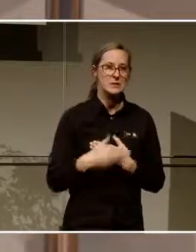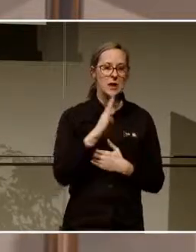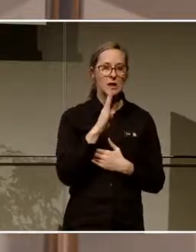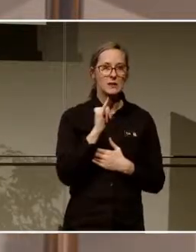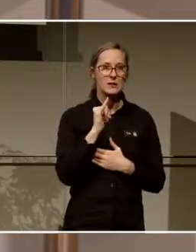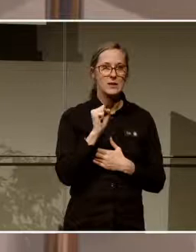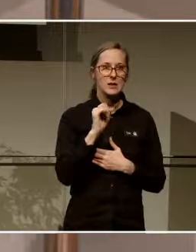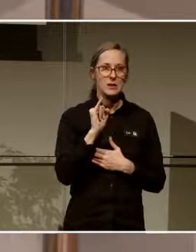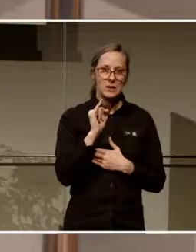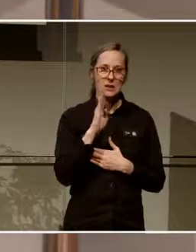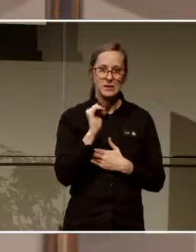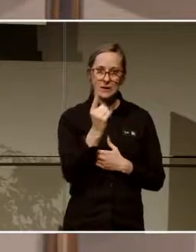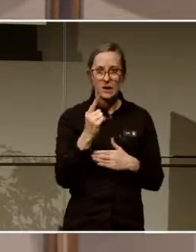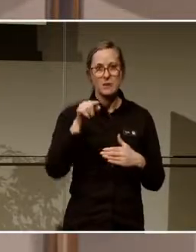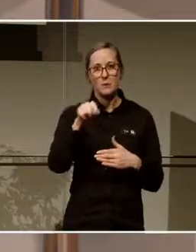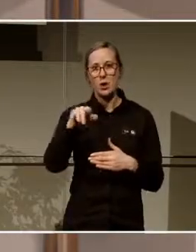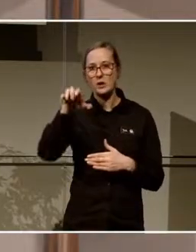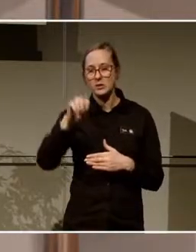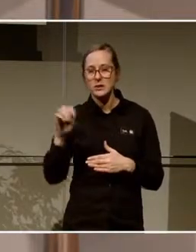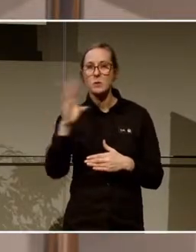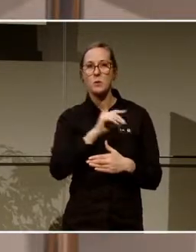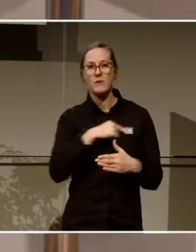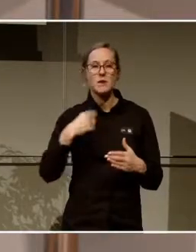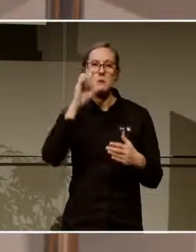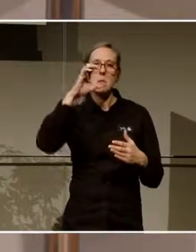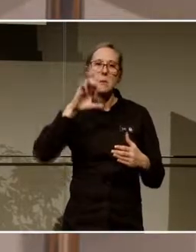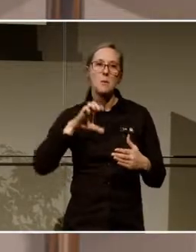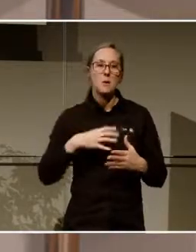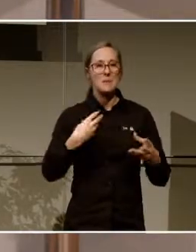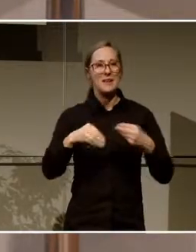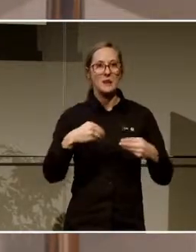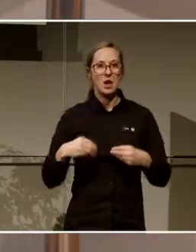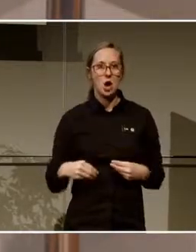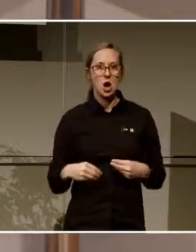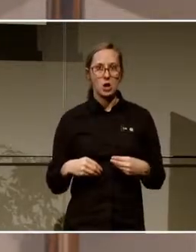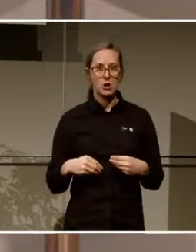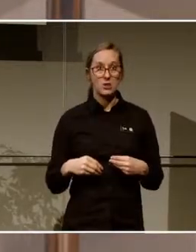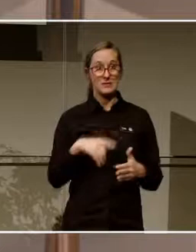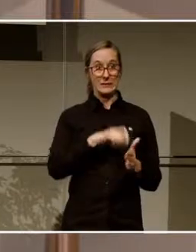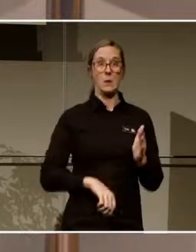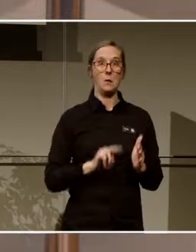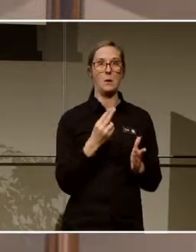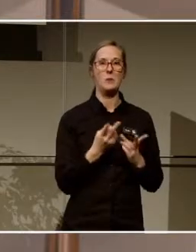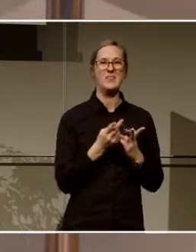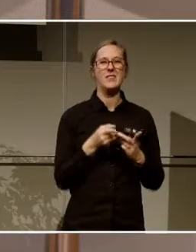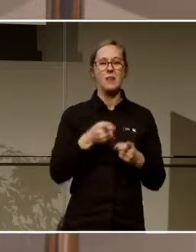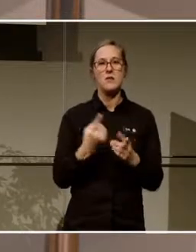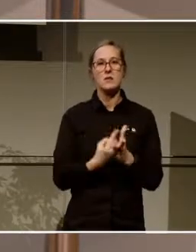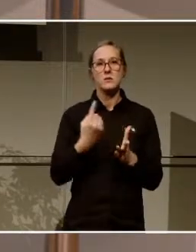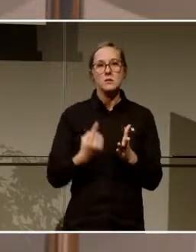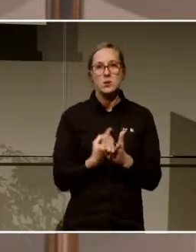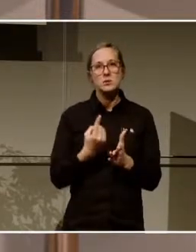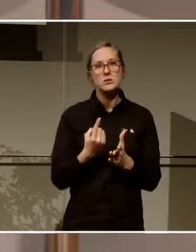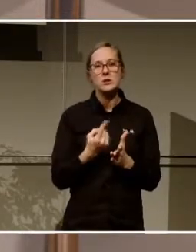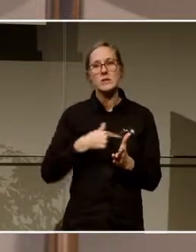digidel.se. Där vi sätter upp en materialbank från och med nu. Så att det ska gå att hitta just de här resurserna